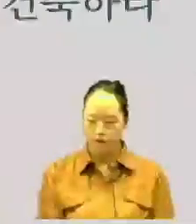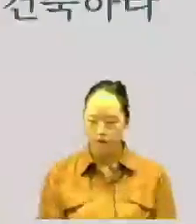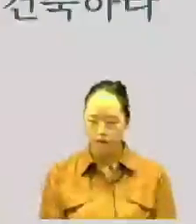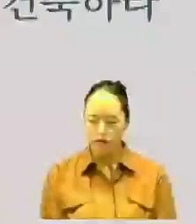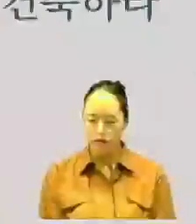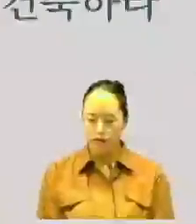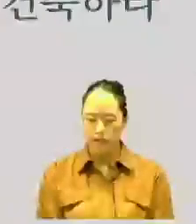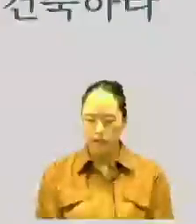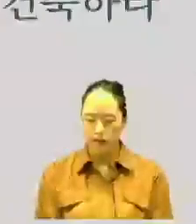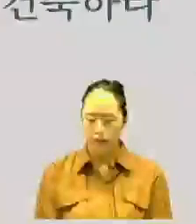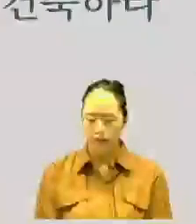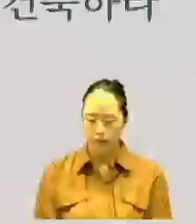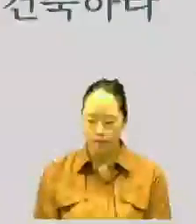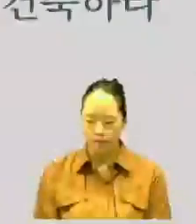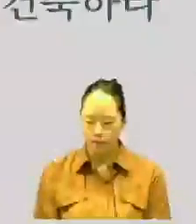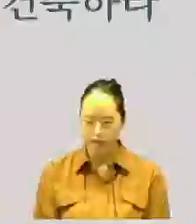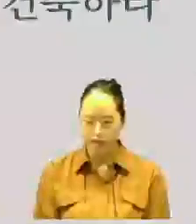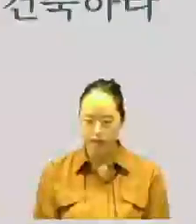然后3节呢